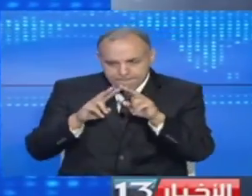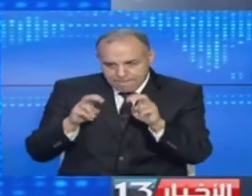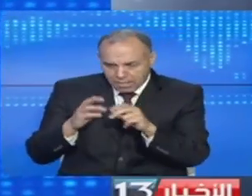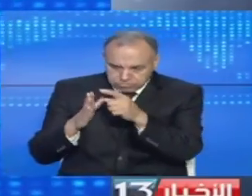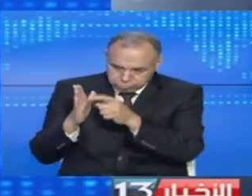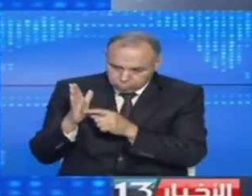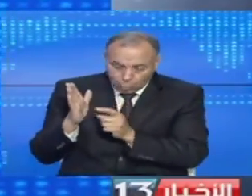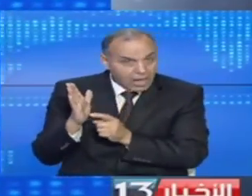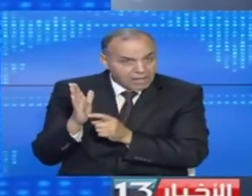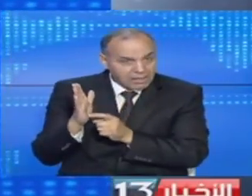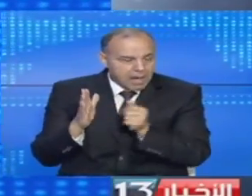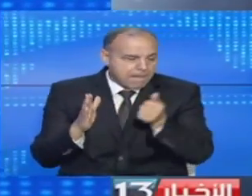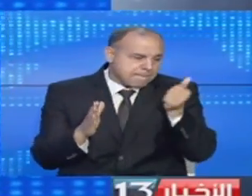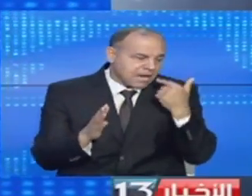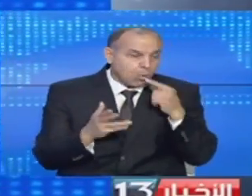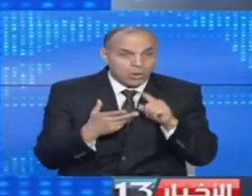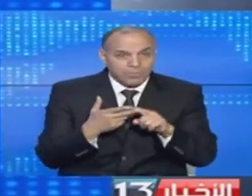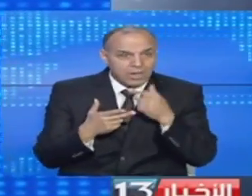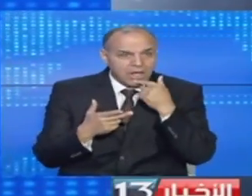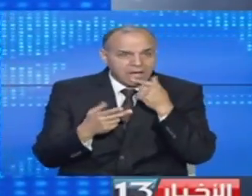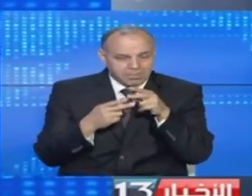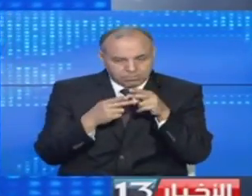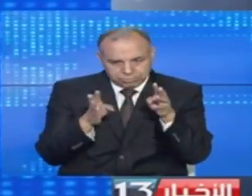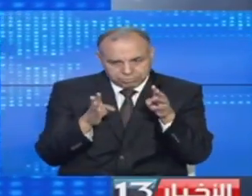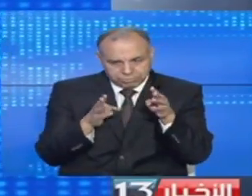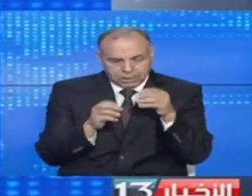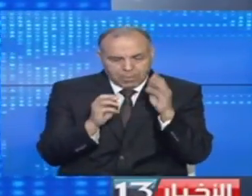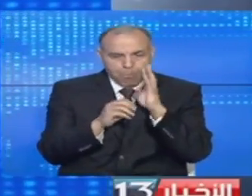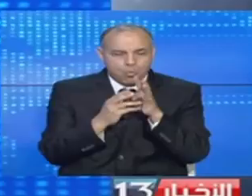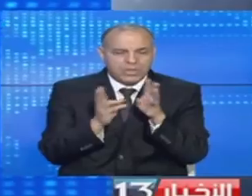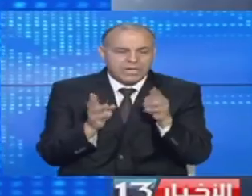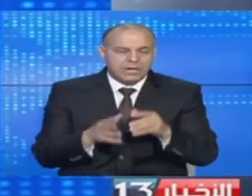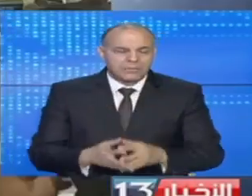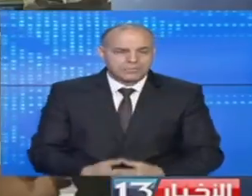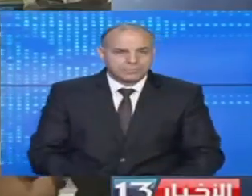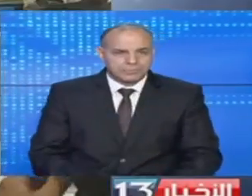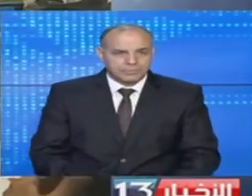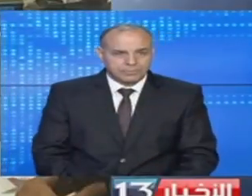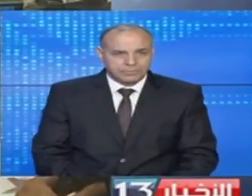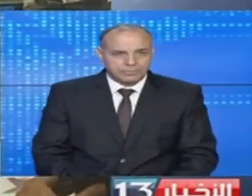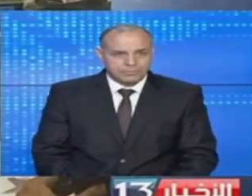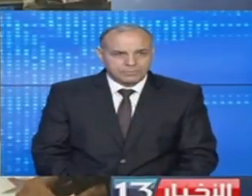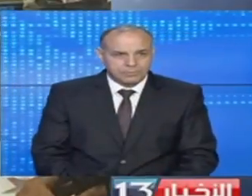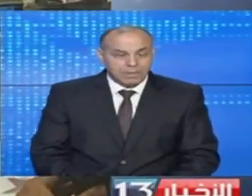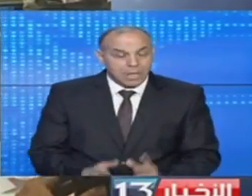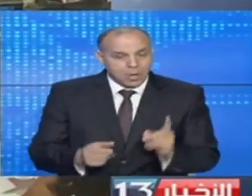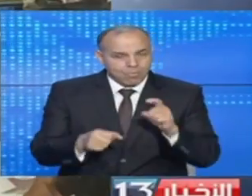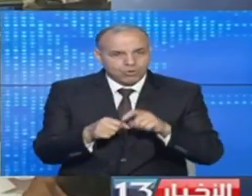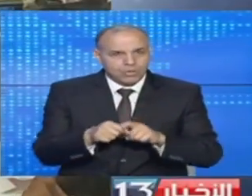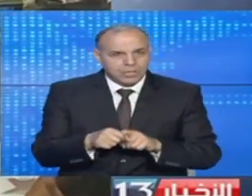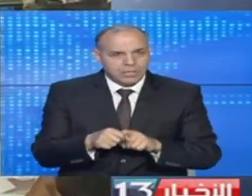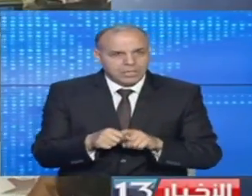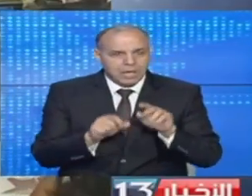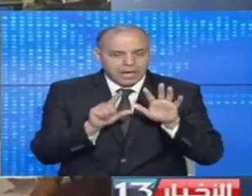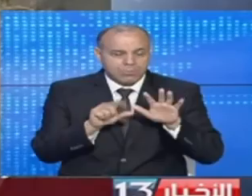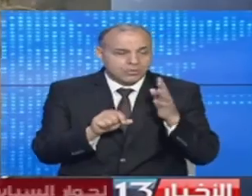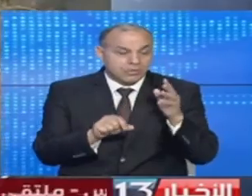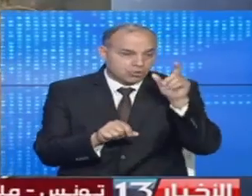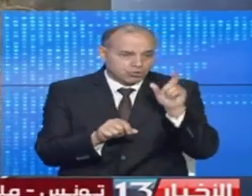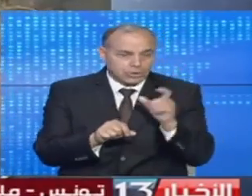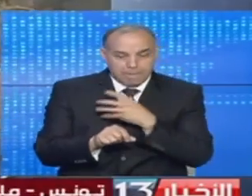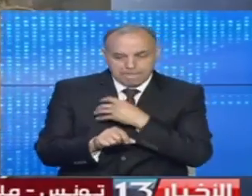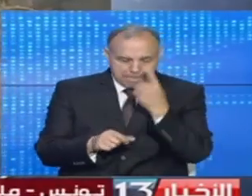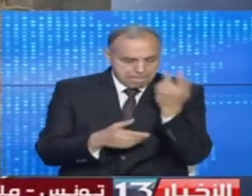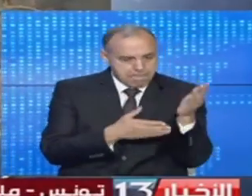بشانها مساء امس بعد افتتاح الملتقى بمشاركه خمسه وسبعين شخصيه